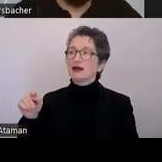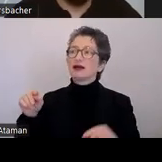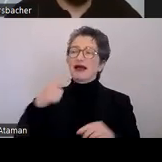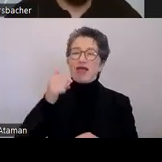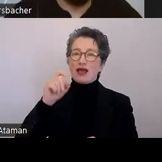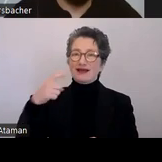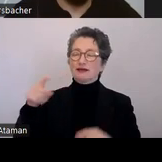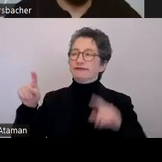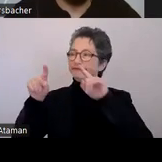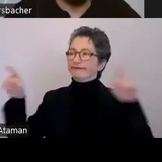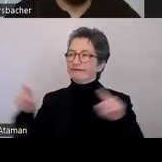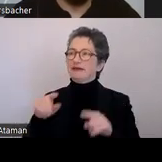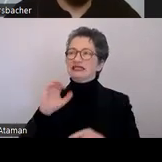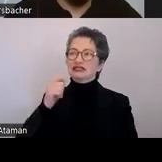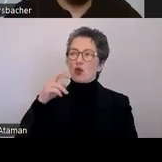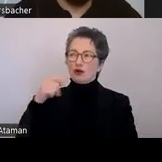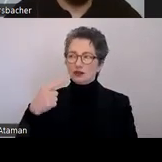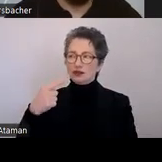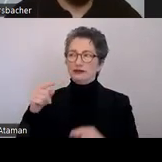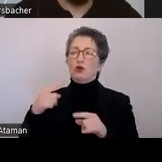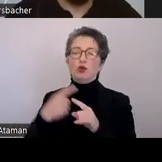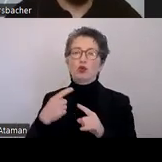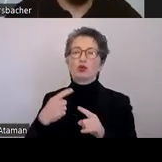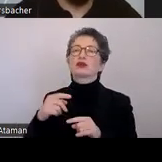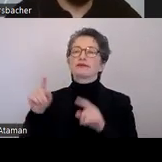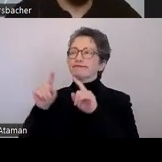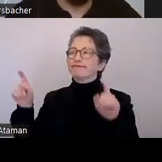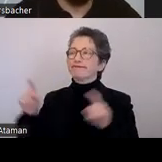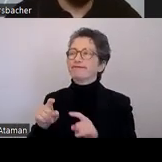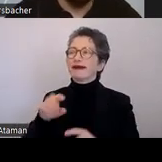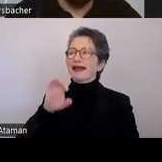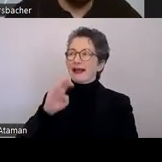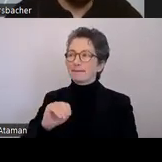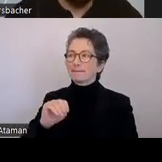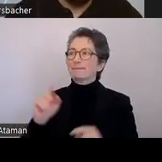den veralteten B und I verwendet, um Texte fett oder kursiv zu machen.